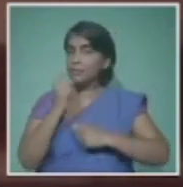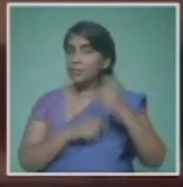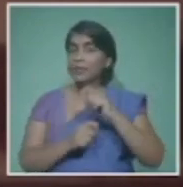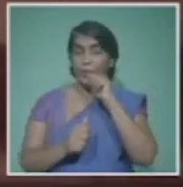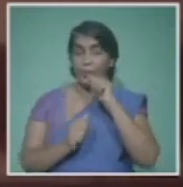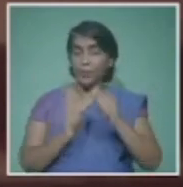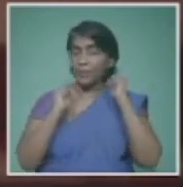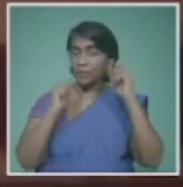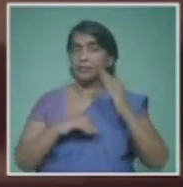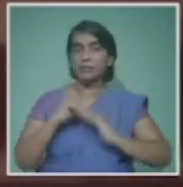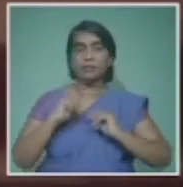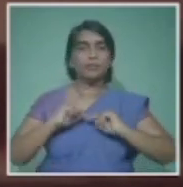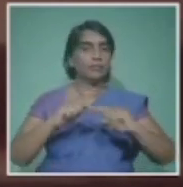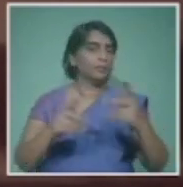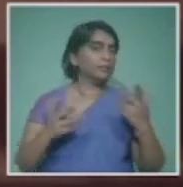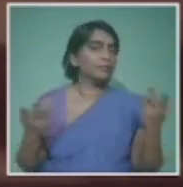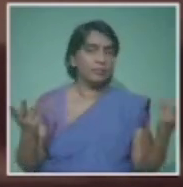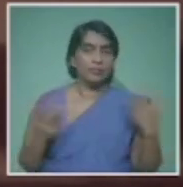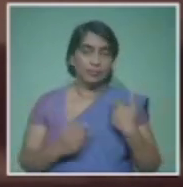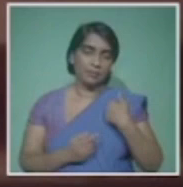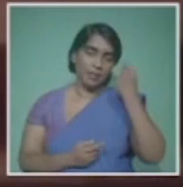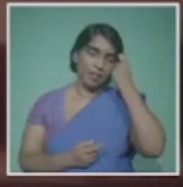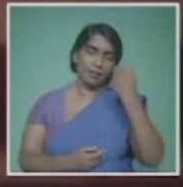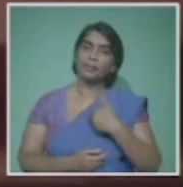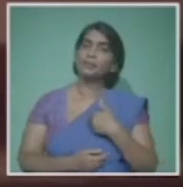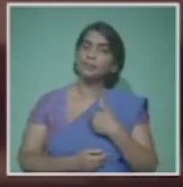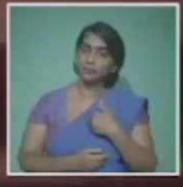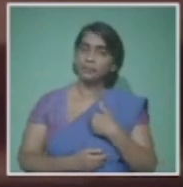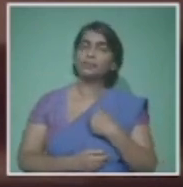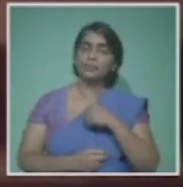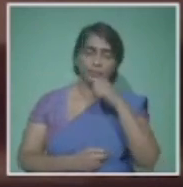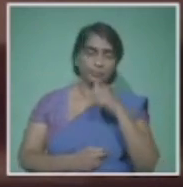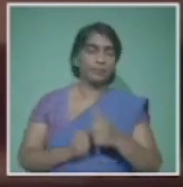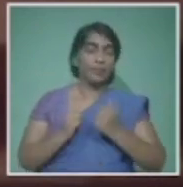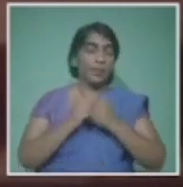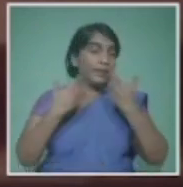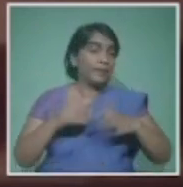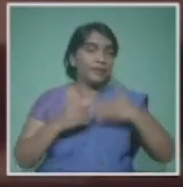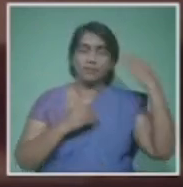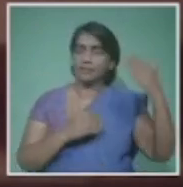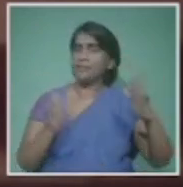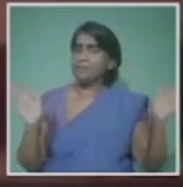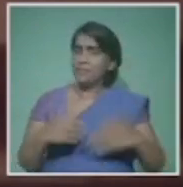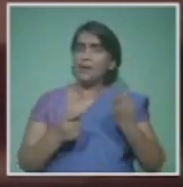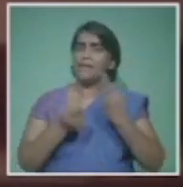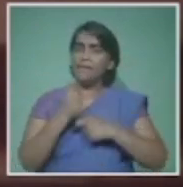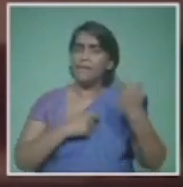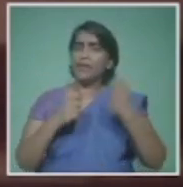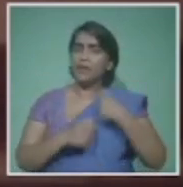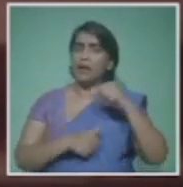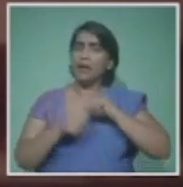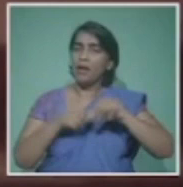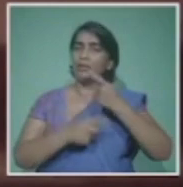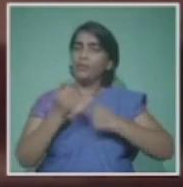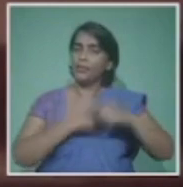Istirah sahara kramaya dia, gudena kene naya kira matai mama ini. Meka niwarre me kelawarak nanti kriada me. Kramanu kulawa ayatan siyal